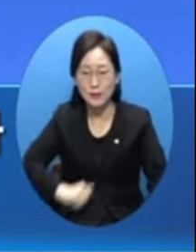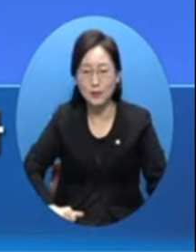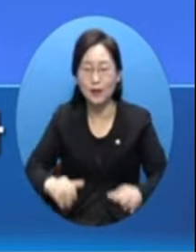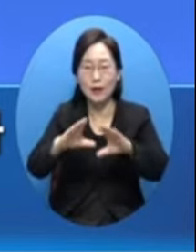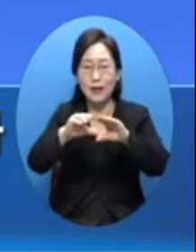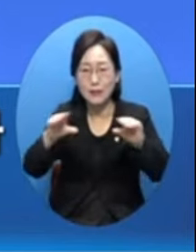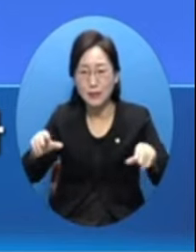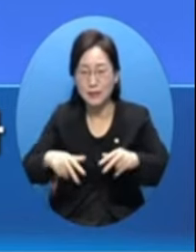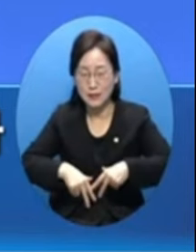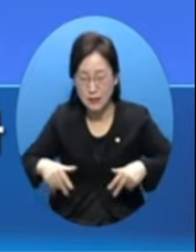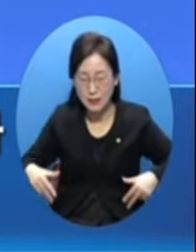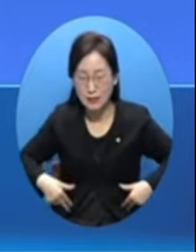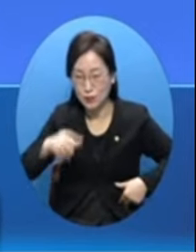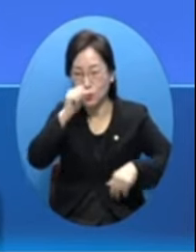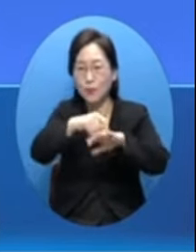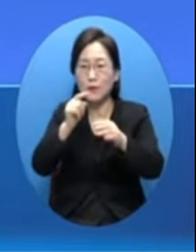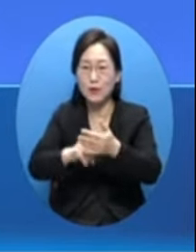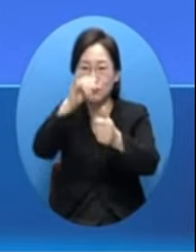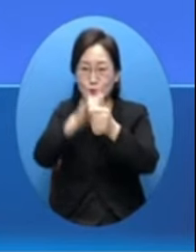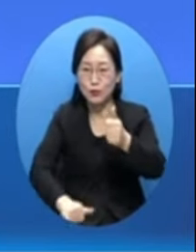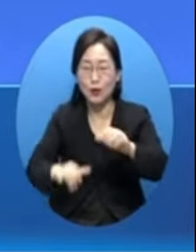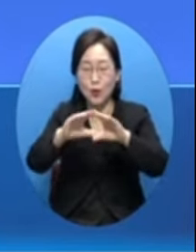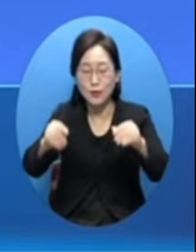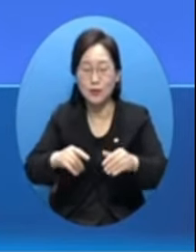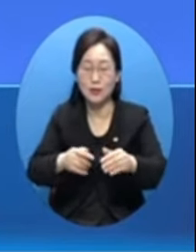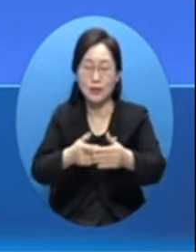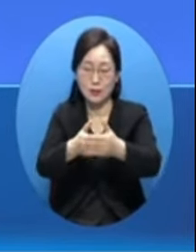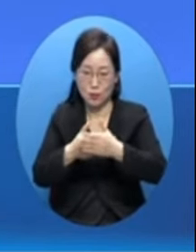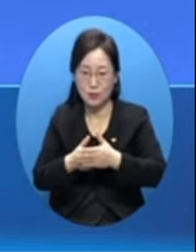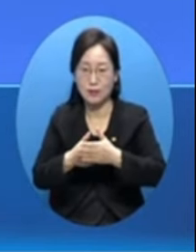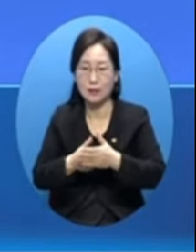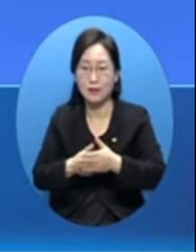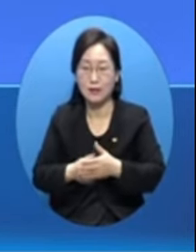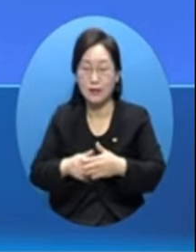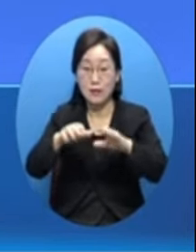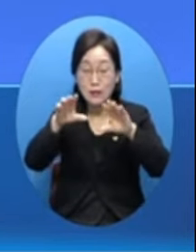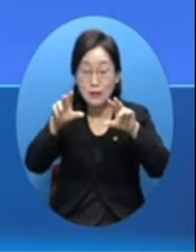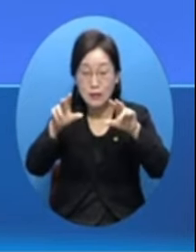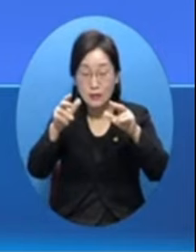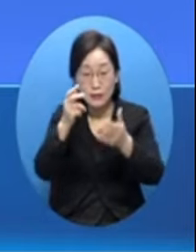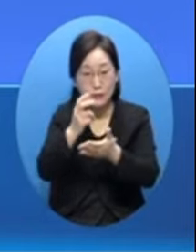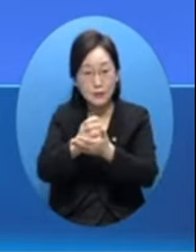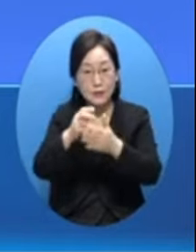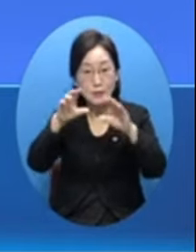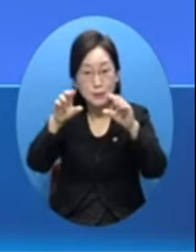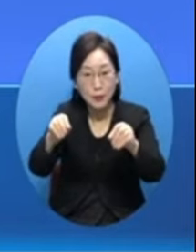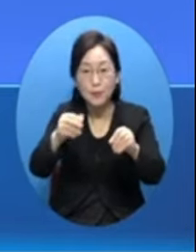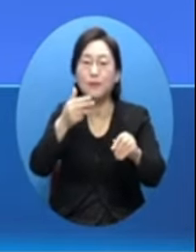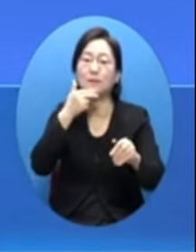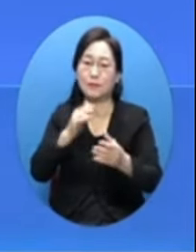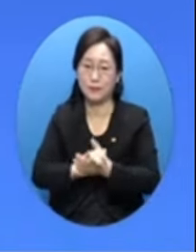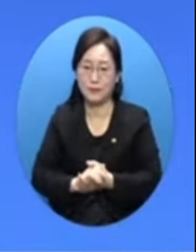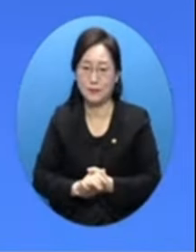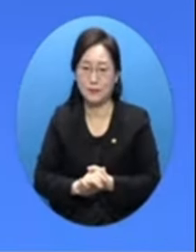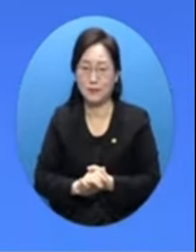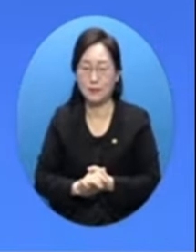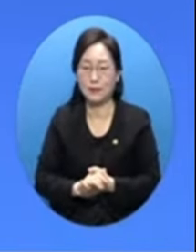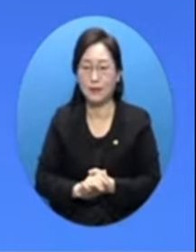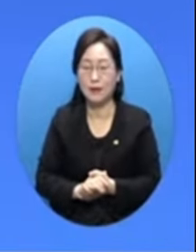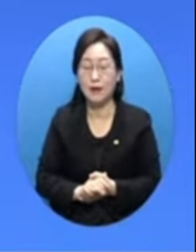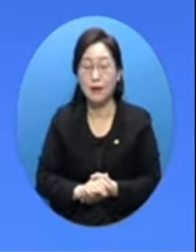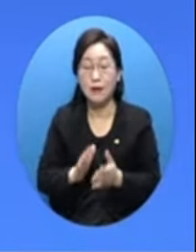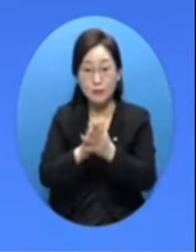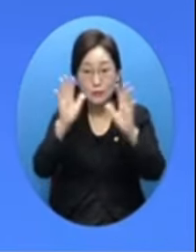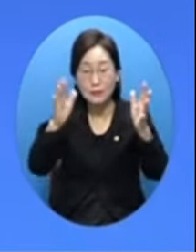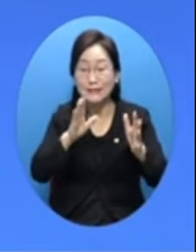자비와 양성과 충성과 온유와 절전이이 같은 것을 금지할 법이 없느니라 할렐루야 아멘 진정한